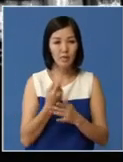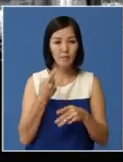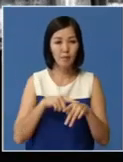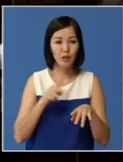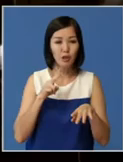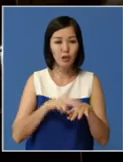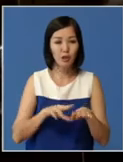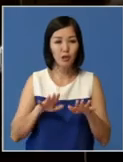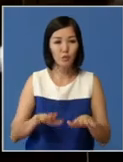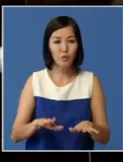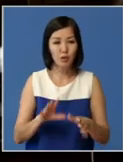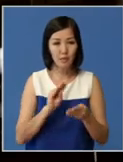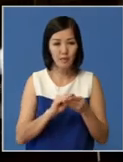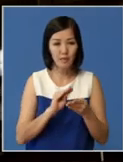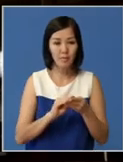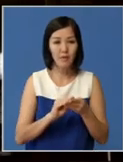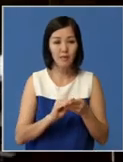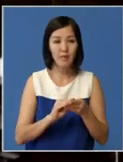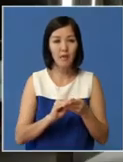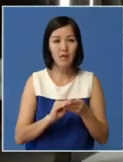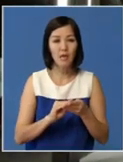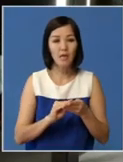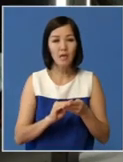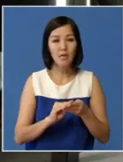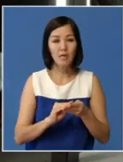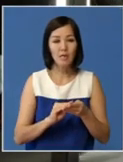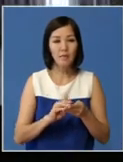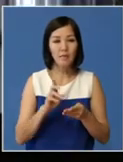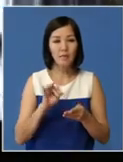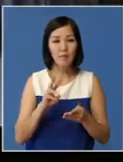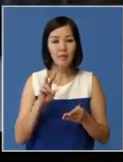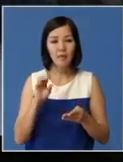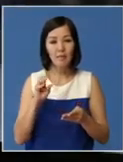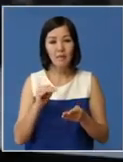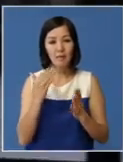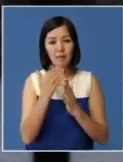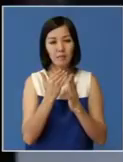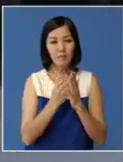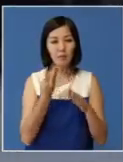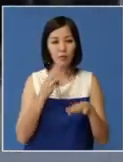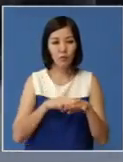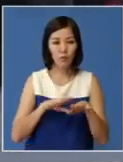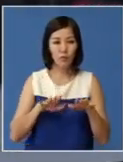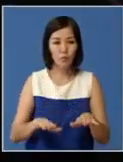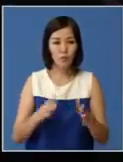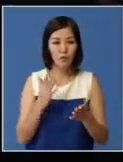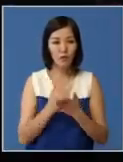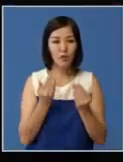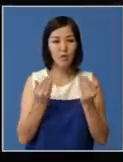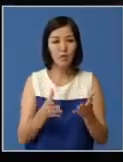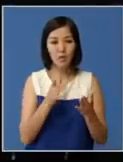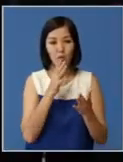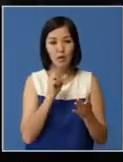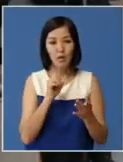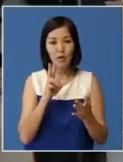екінші орындарын сақтап қалды. Ал Луис Виттон сәнеуінің қожайыны Бернар Арно тізімнің үшінші орнына жайғасты. Қазіргі уақытта